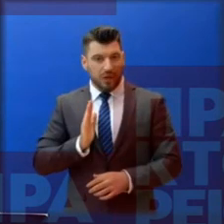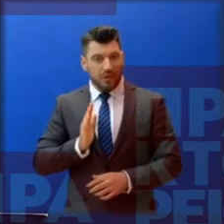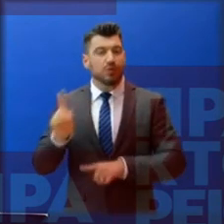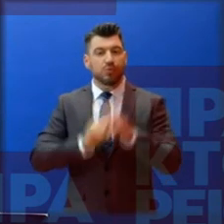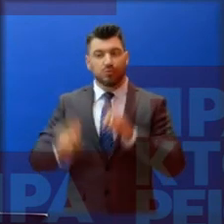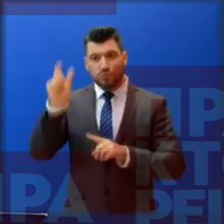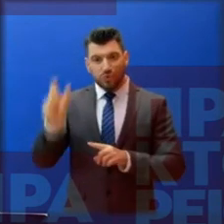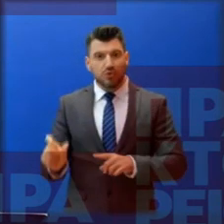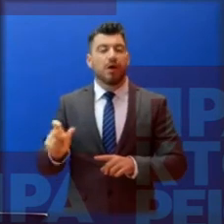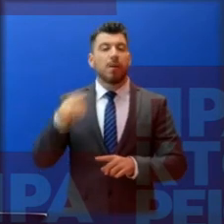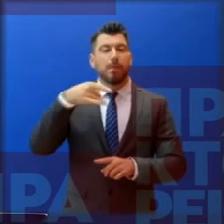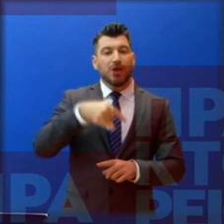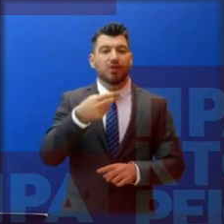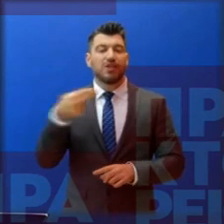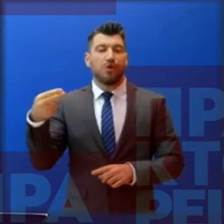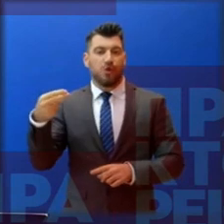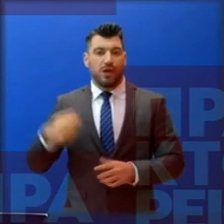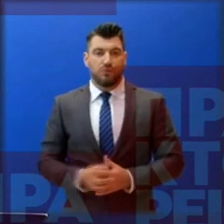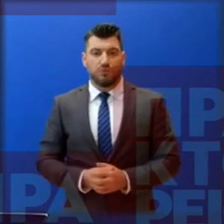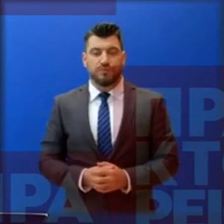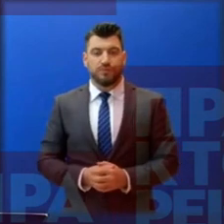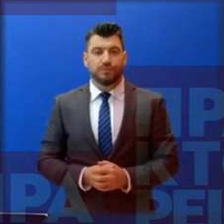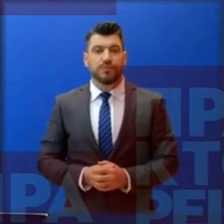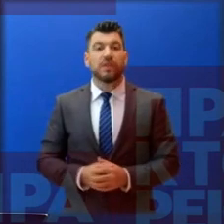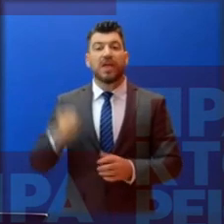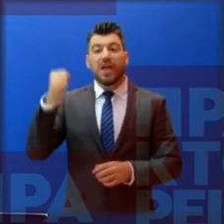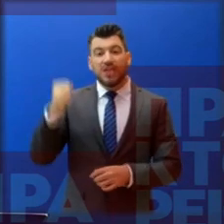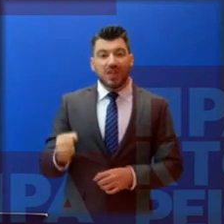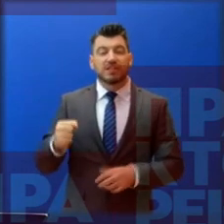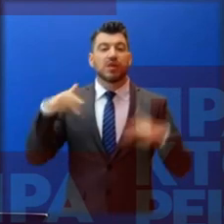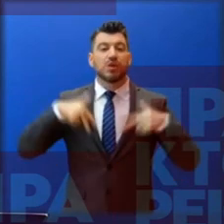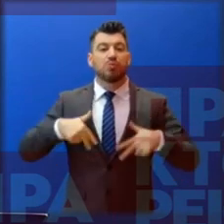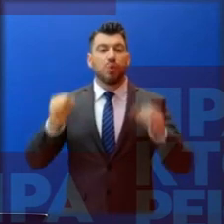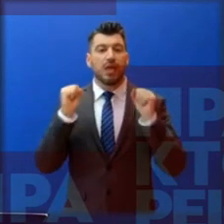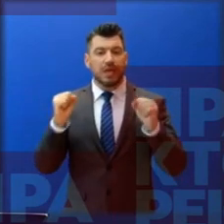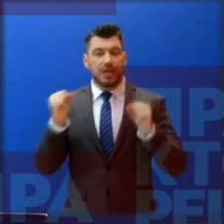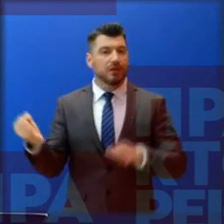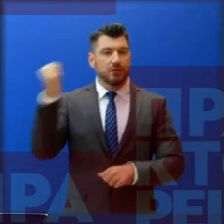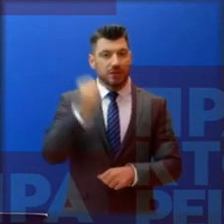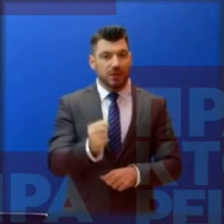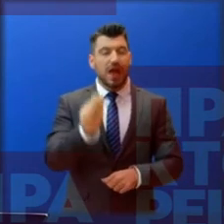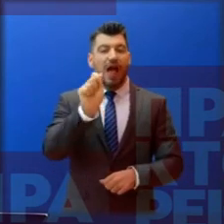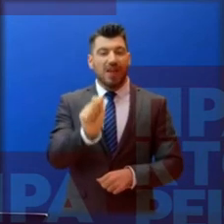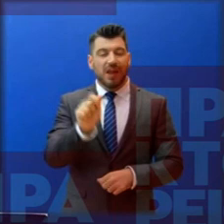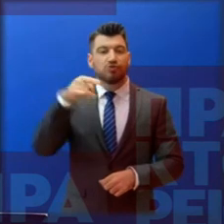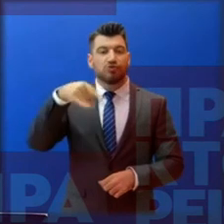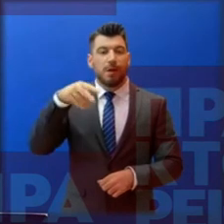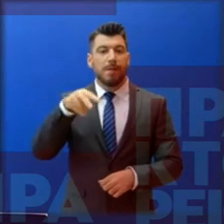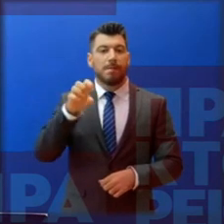ο Παναγιώτης Θεοδωρικάκος. Τη θέση του Υπουργού Υγείας αναλαμβάνει ο Αθανάσιος